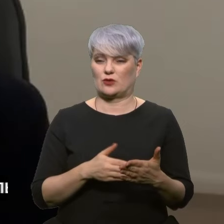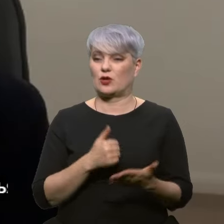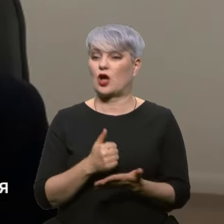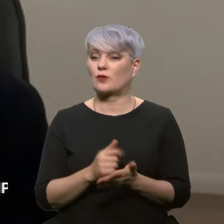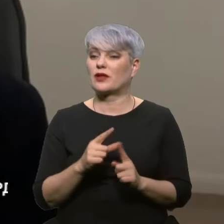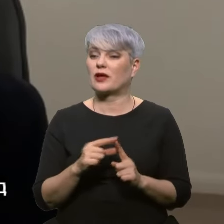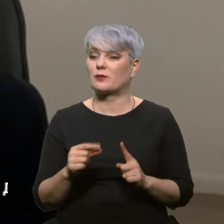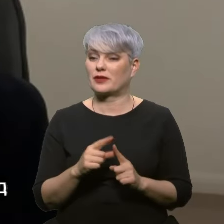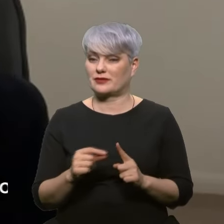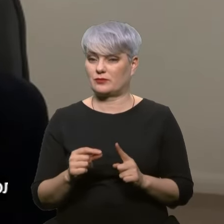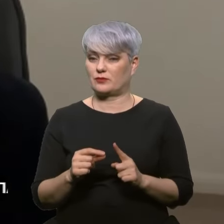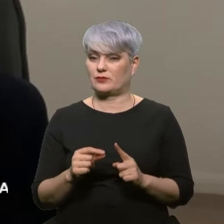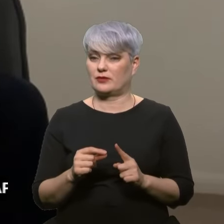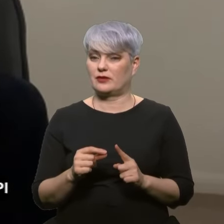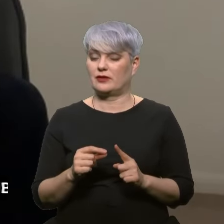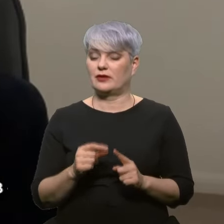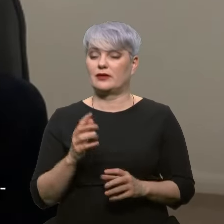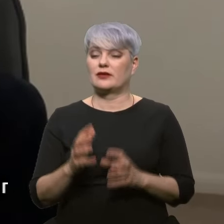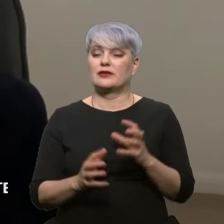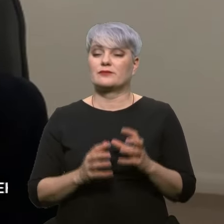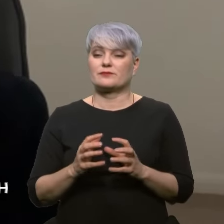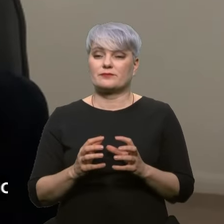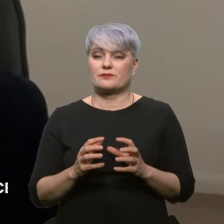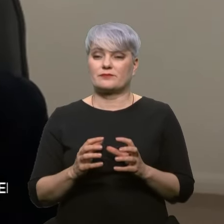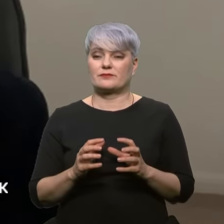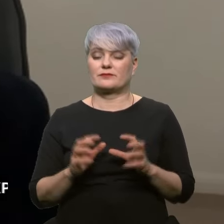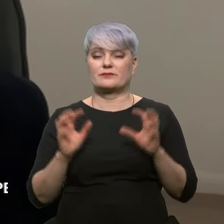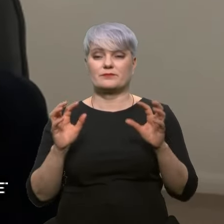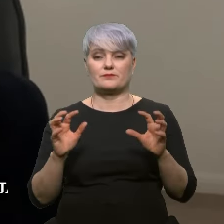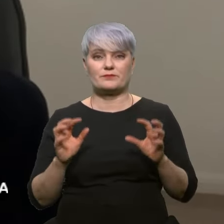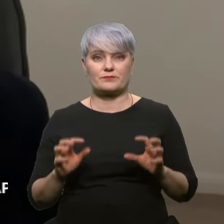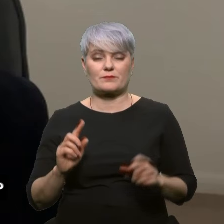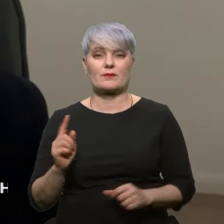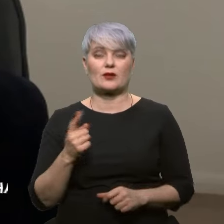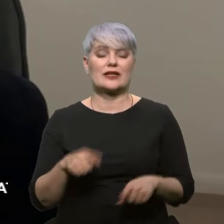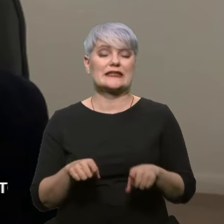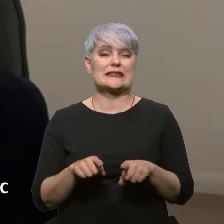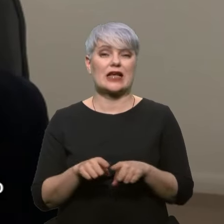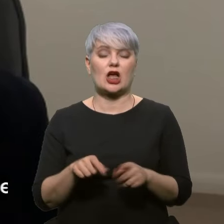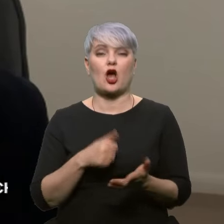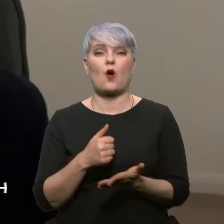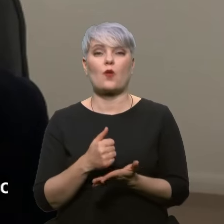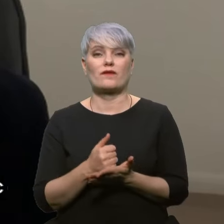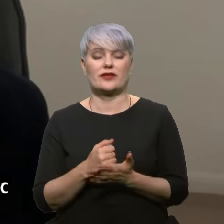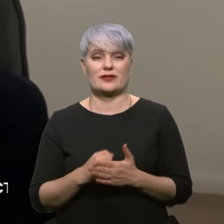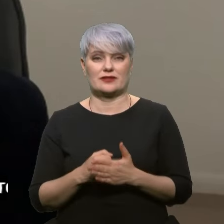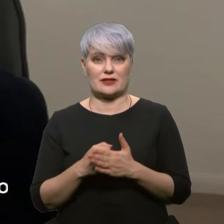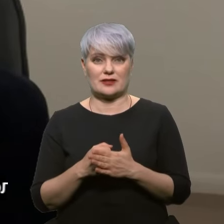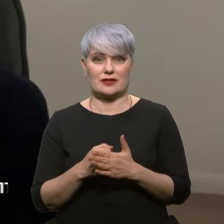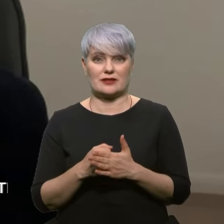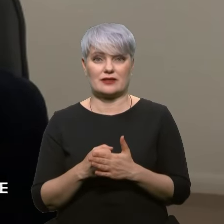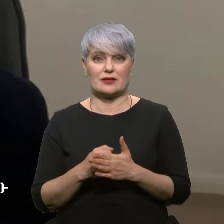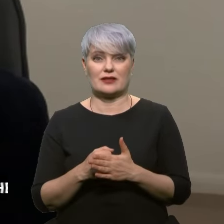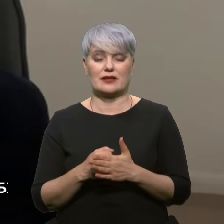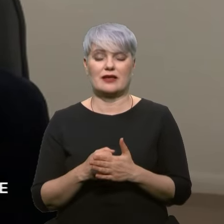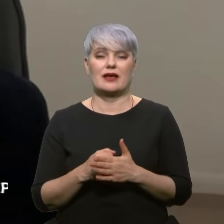принципом, головною засадою міжнародного права, однією з таких головних засад є засада